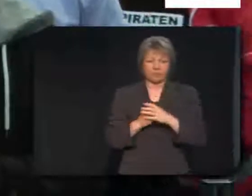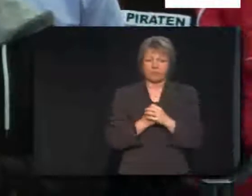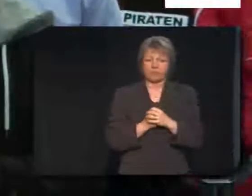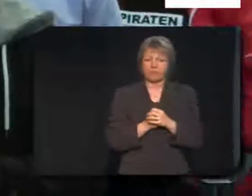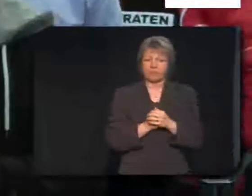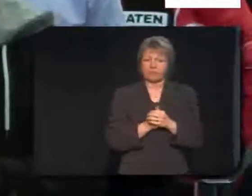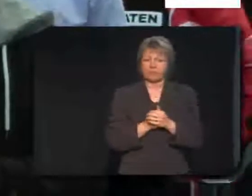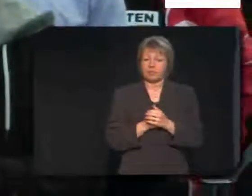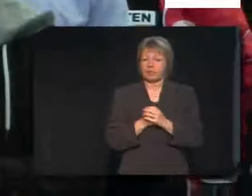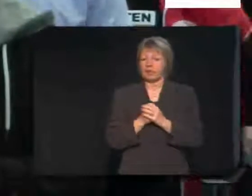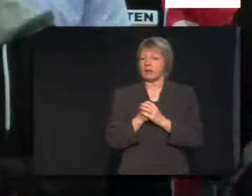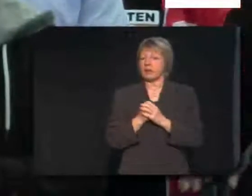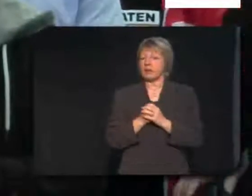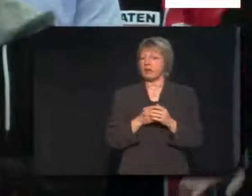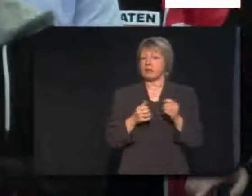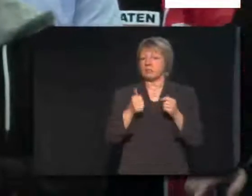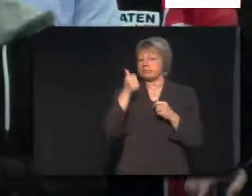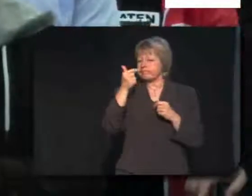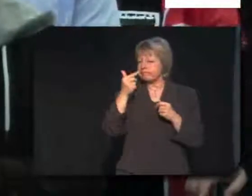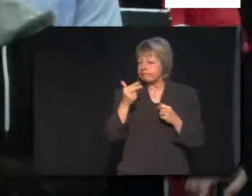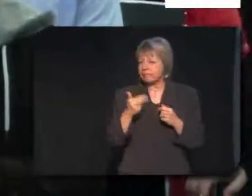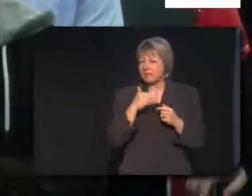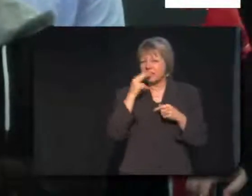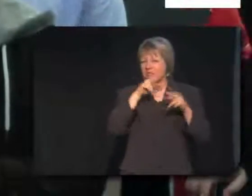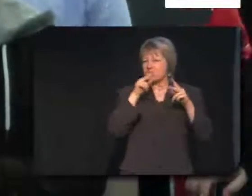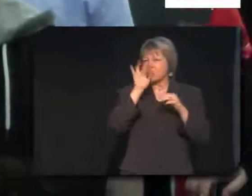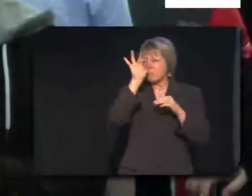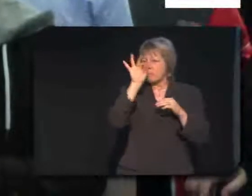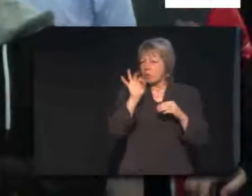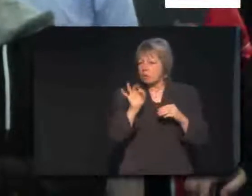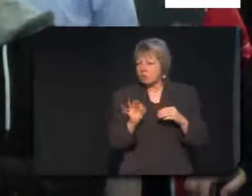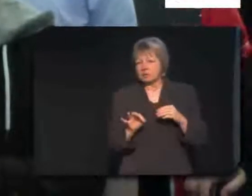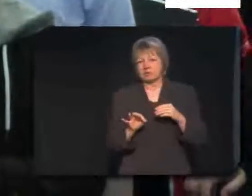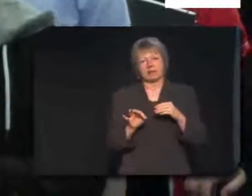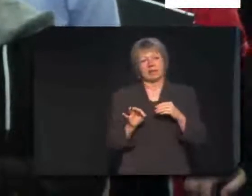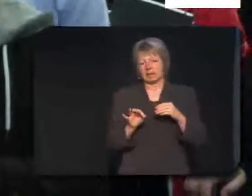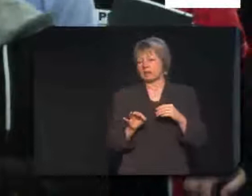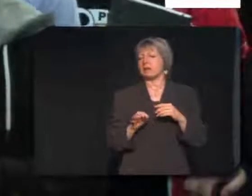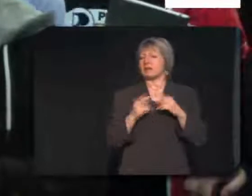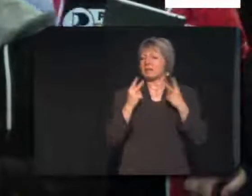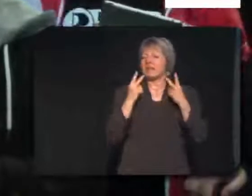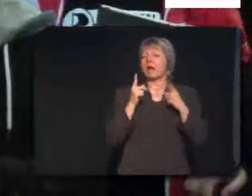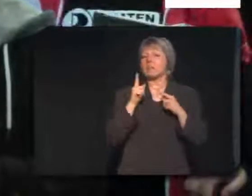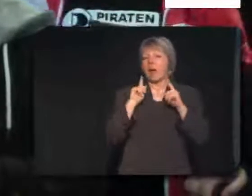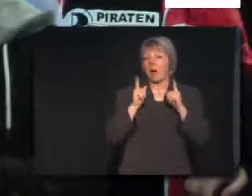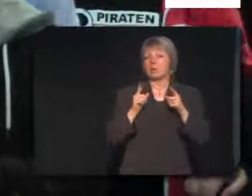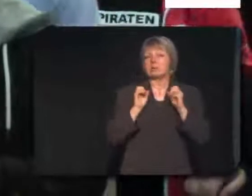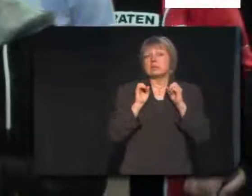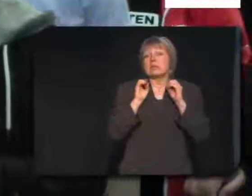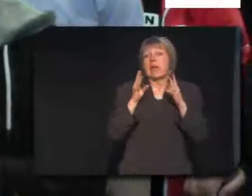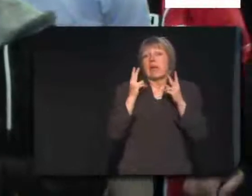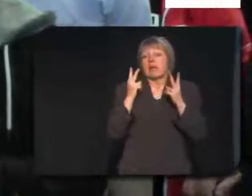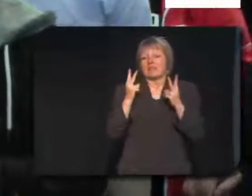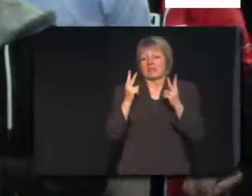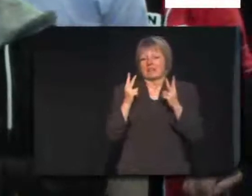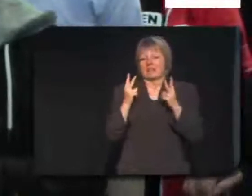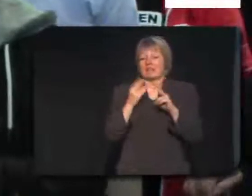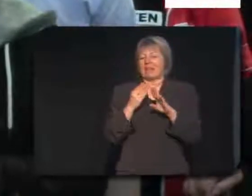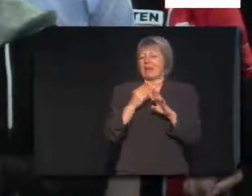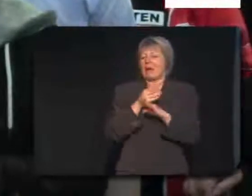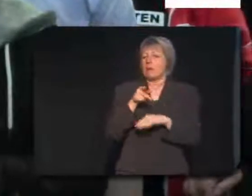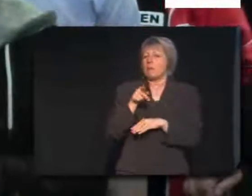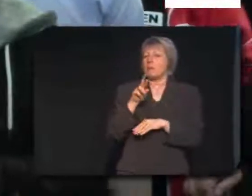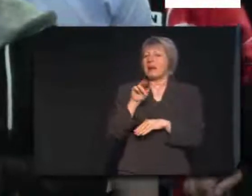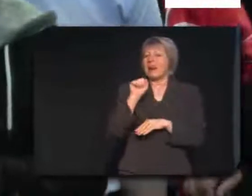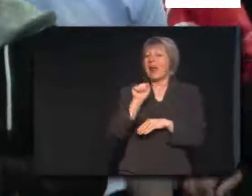Frontex abschaffen verträgt sich super mit unserem asylpolitischen Antrag aber was auch ganz ganz wichtig ist ist die Präambel denn dort